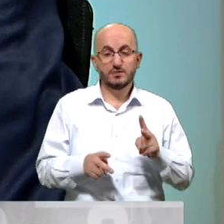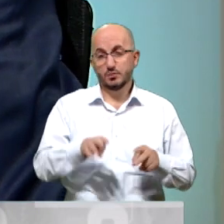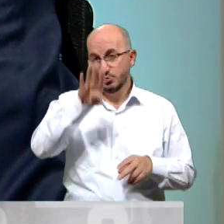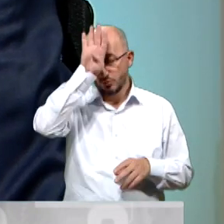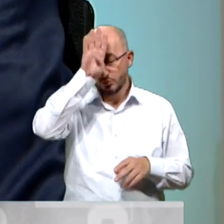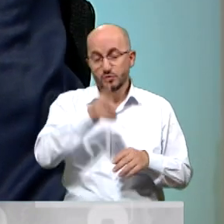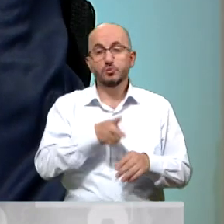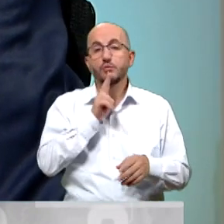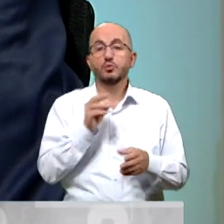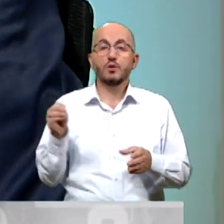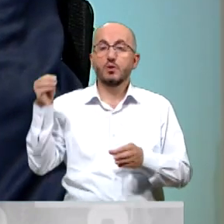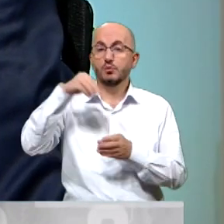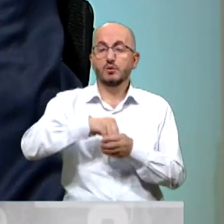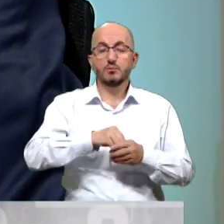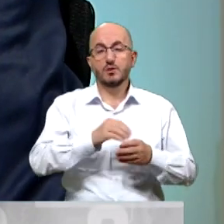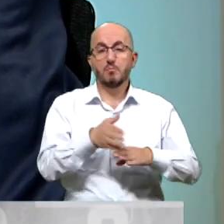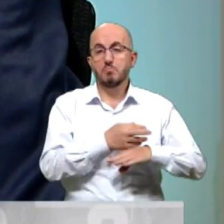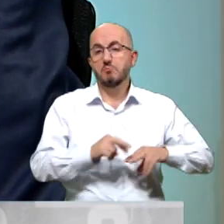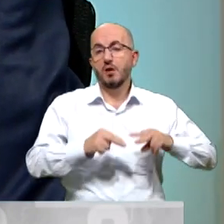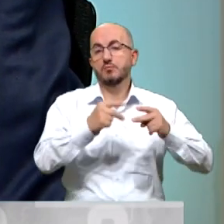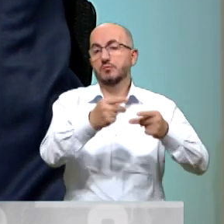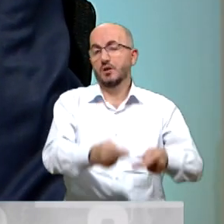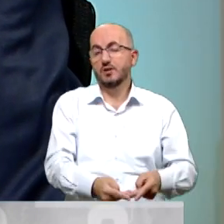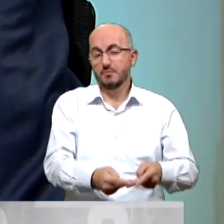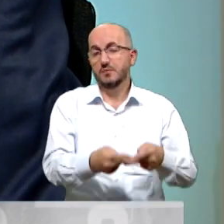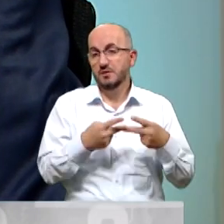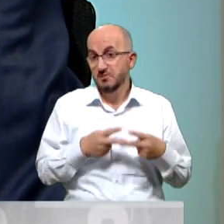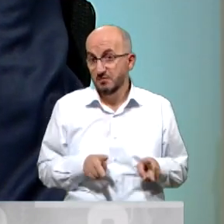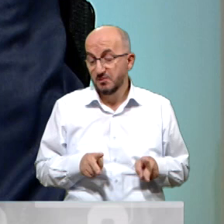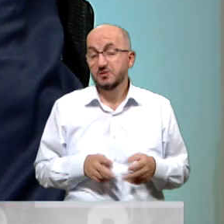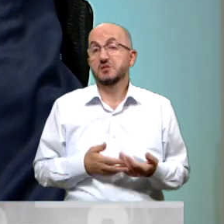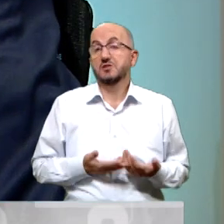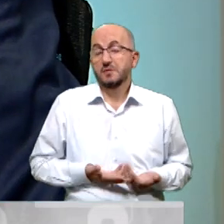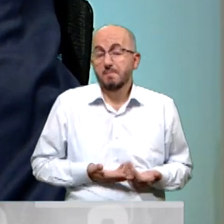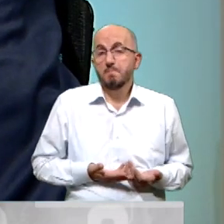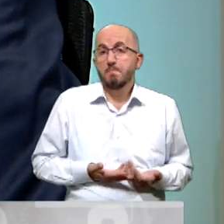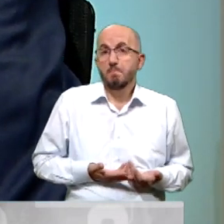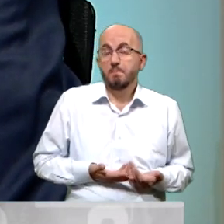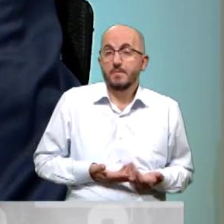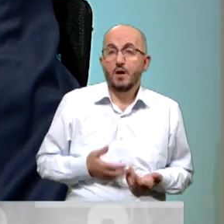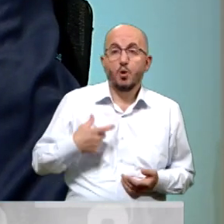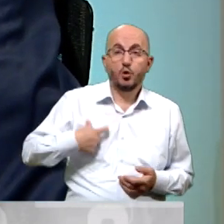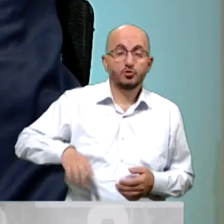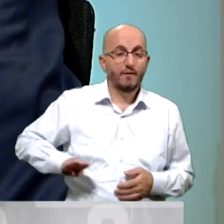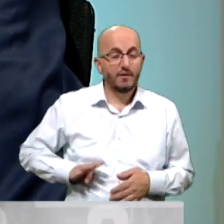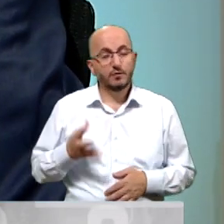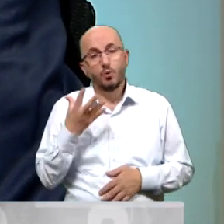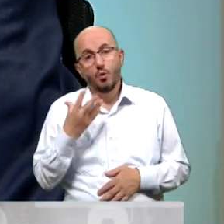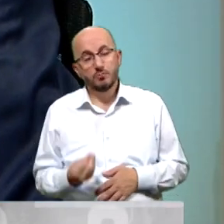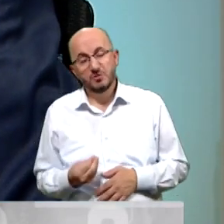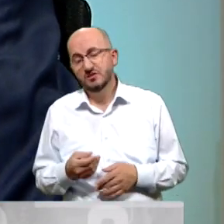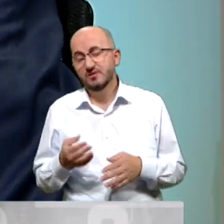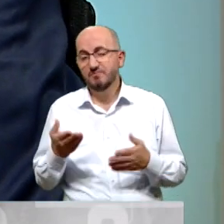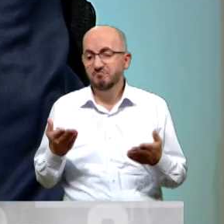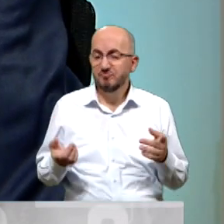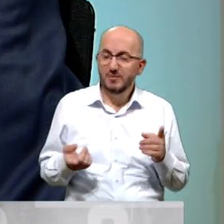sonuçlar yüklemesi, yani miras meselesi gibi, efendime söyleyeyim işte öz evladı olması